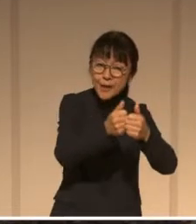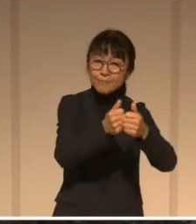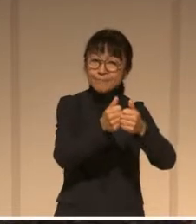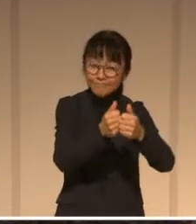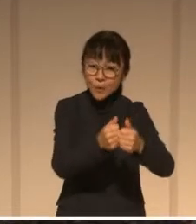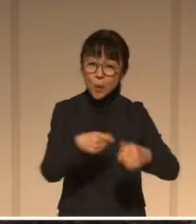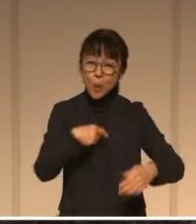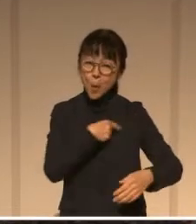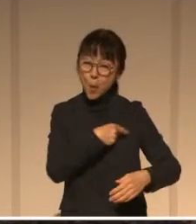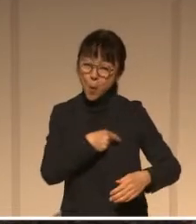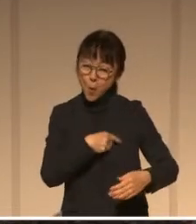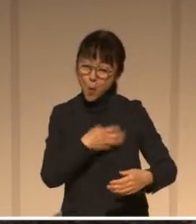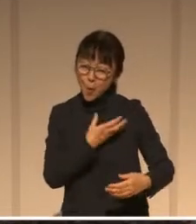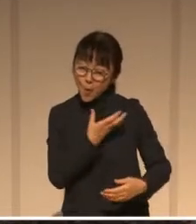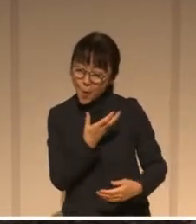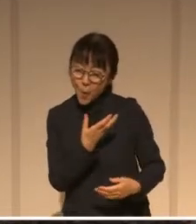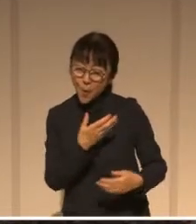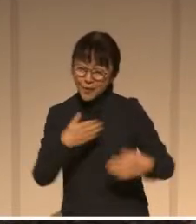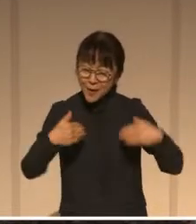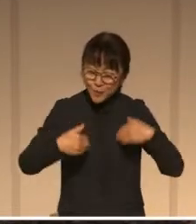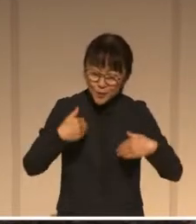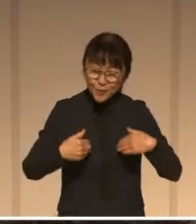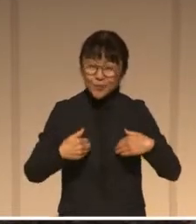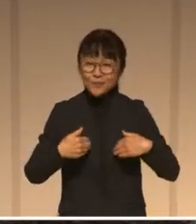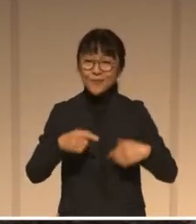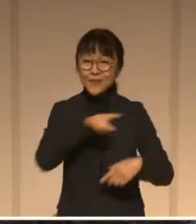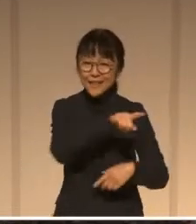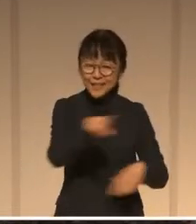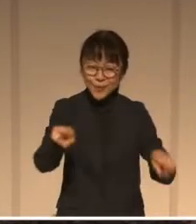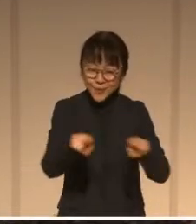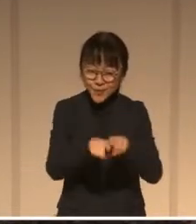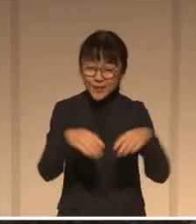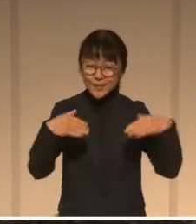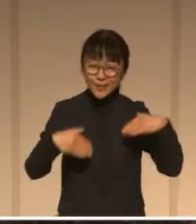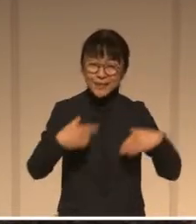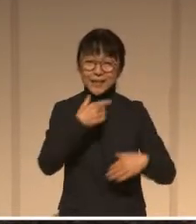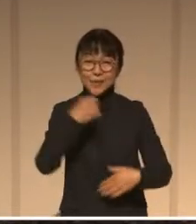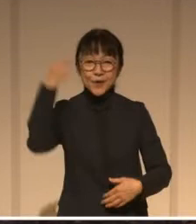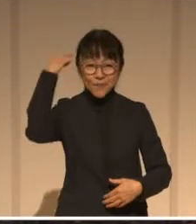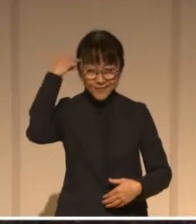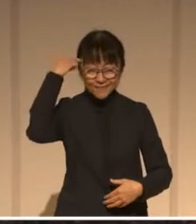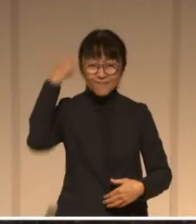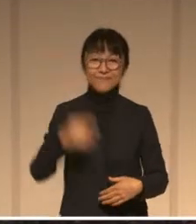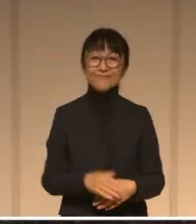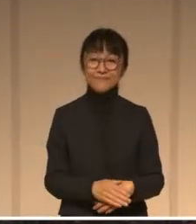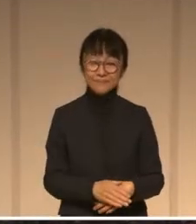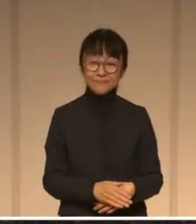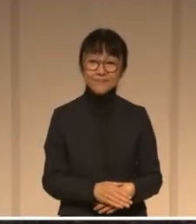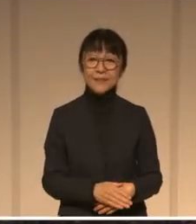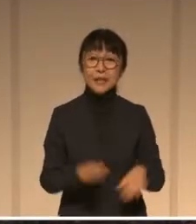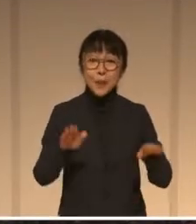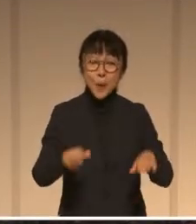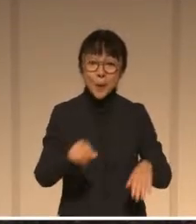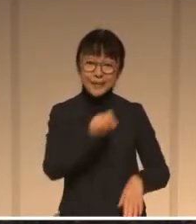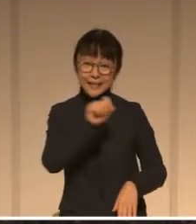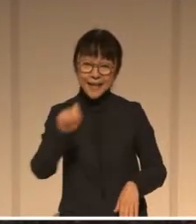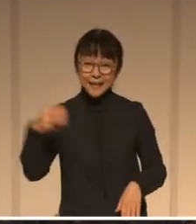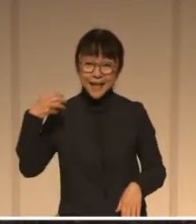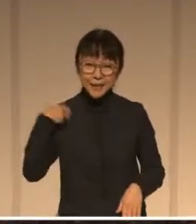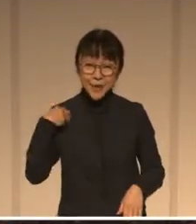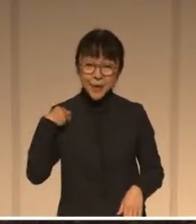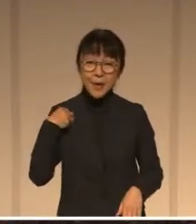心の動きを堪能できる時間を皆さんにお届けできればと考えております本日司会を務めます